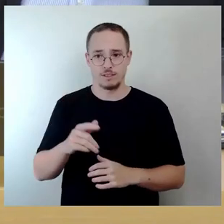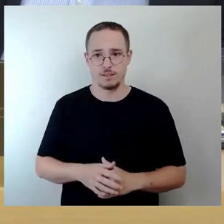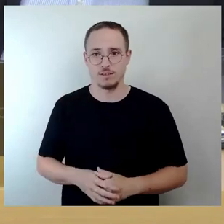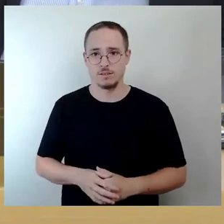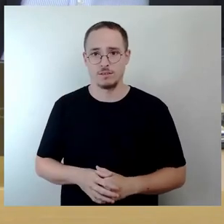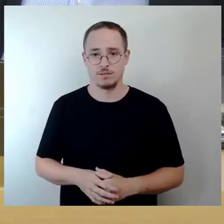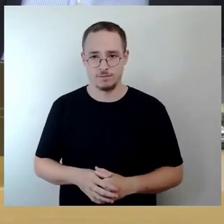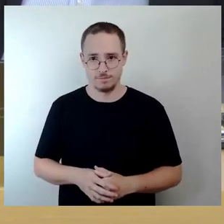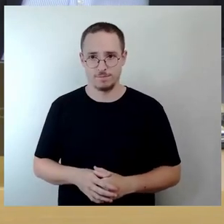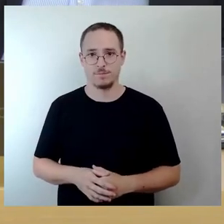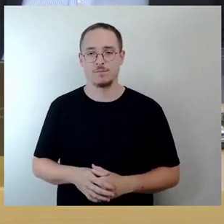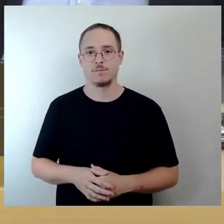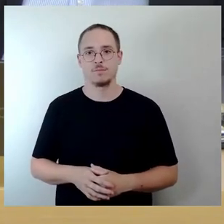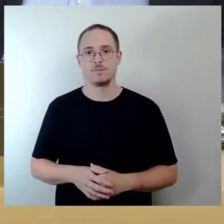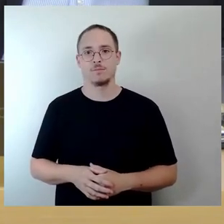Top 22.